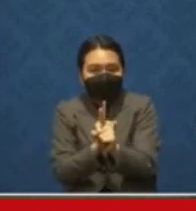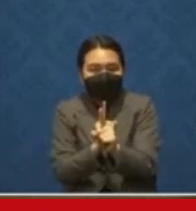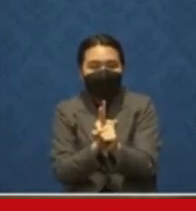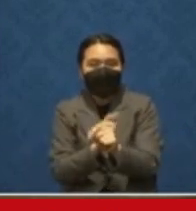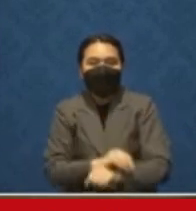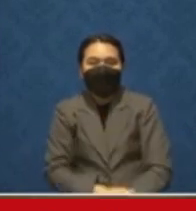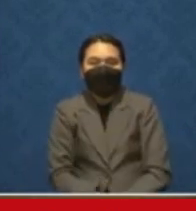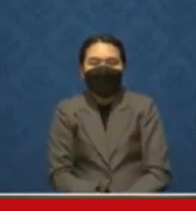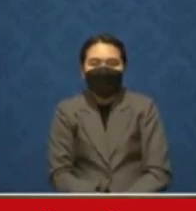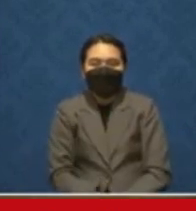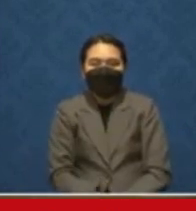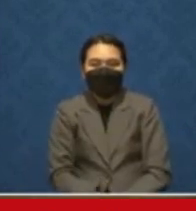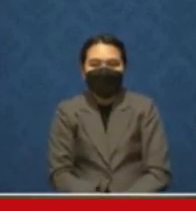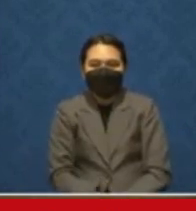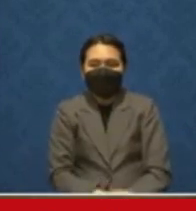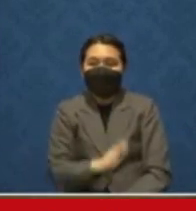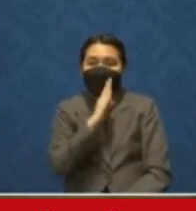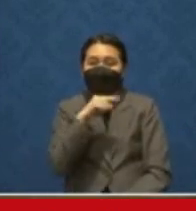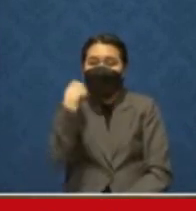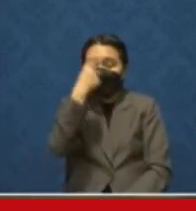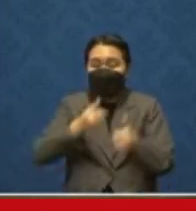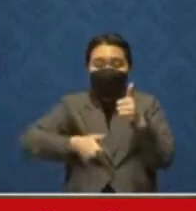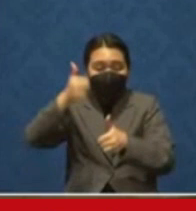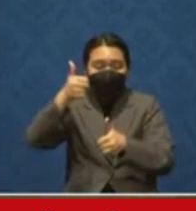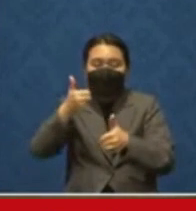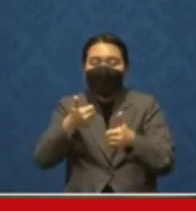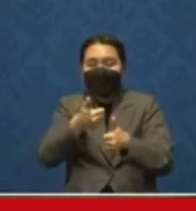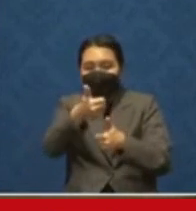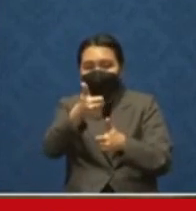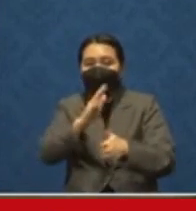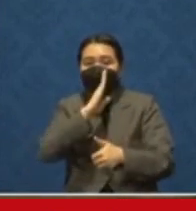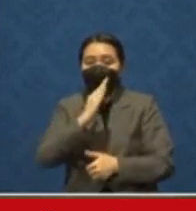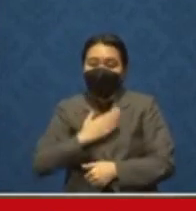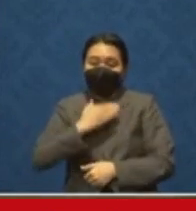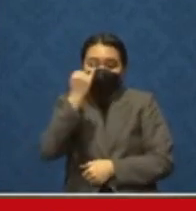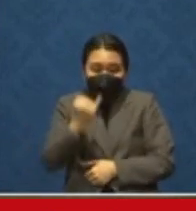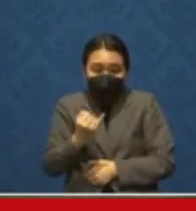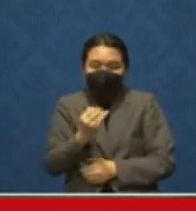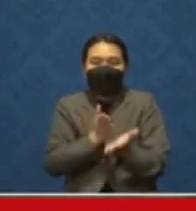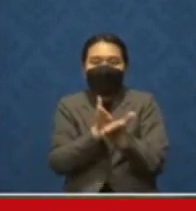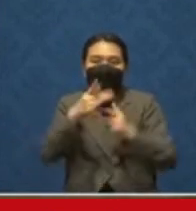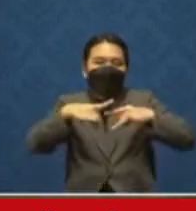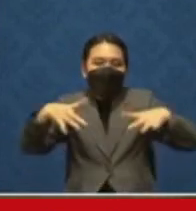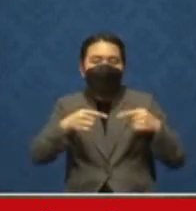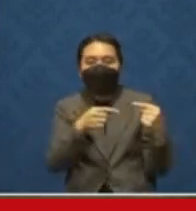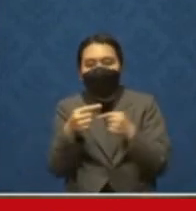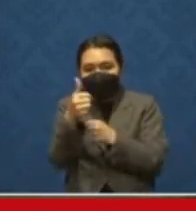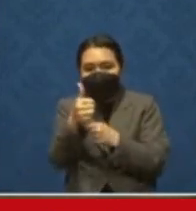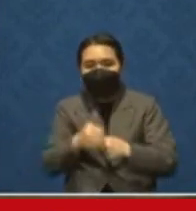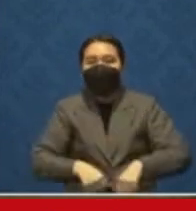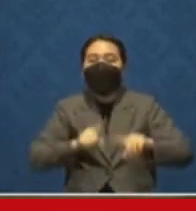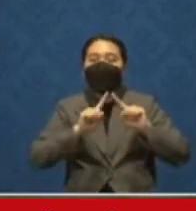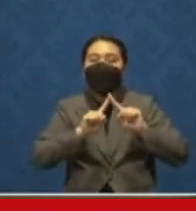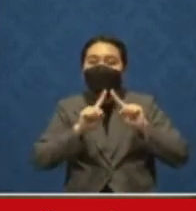ก็ก็ว่ากันไปตามตัวบทกฎหมายว่าไปตามกติกาบ้านเมืองลงกันแบบแฟร์